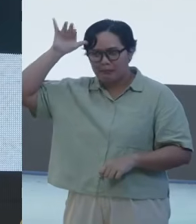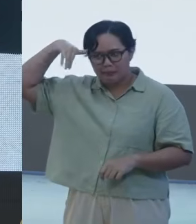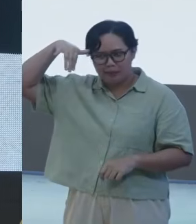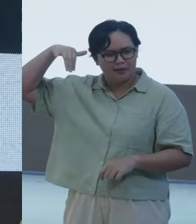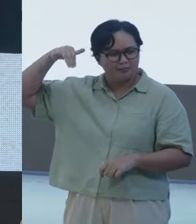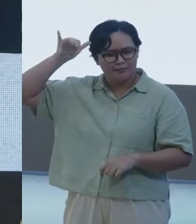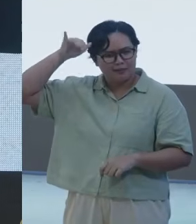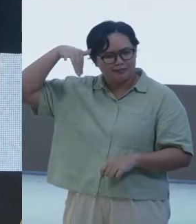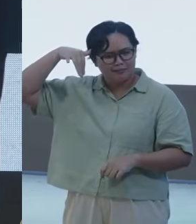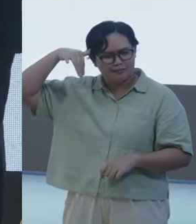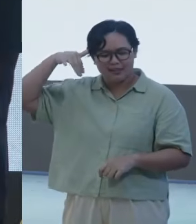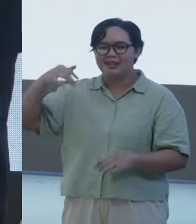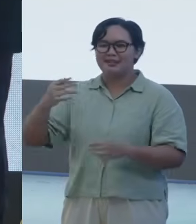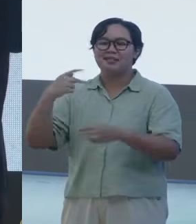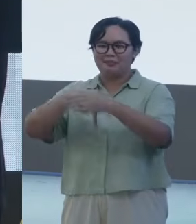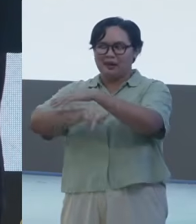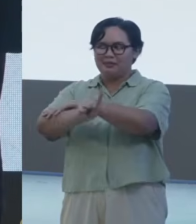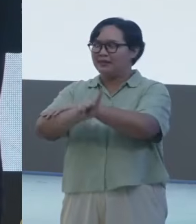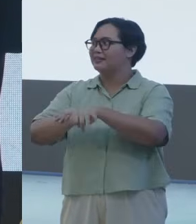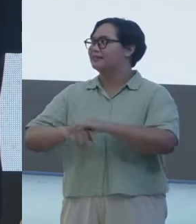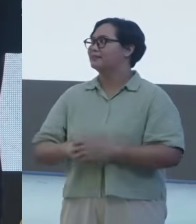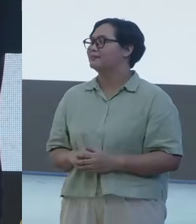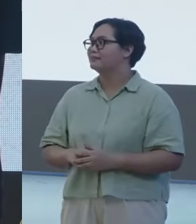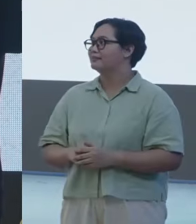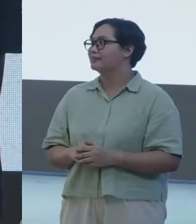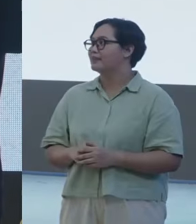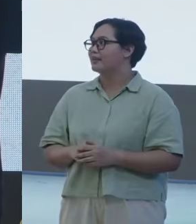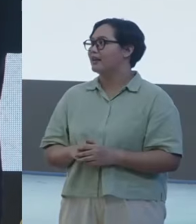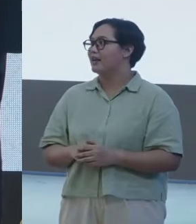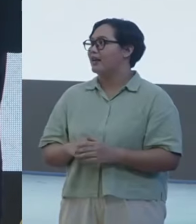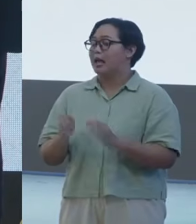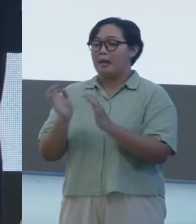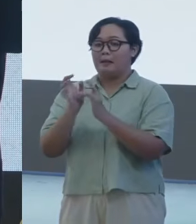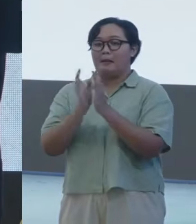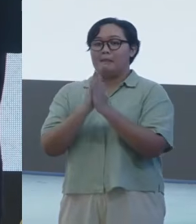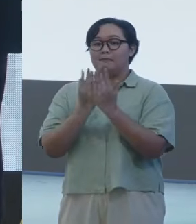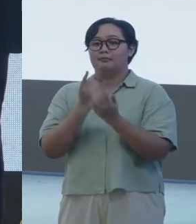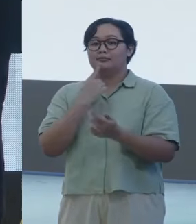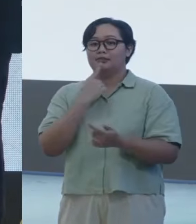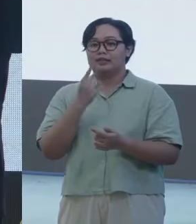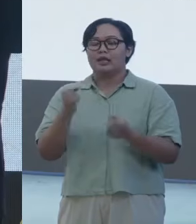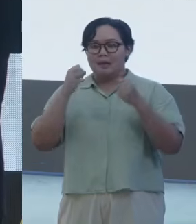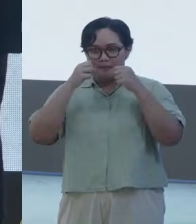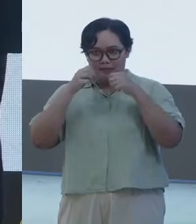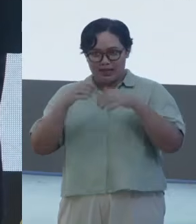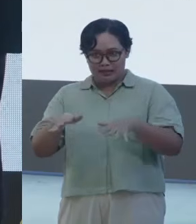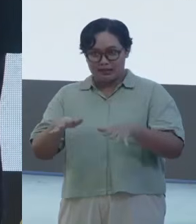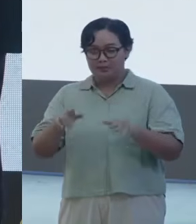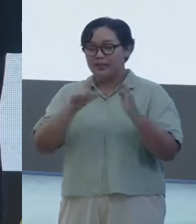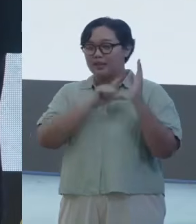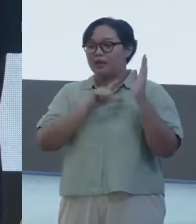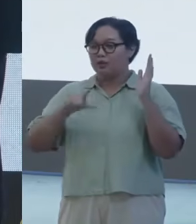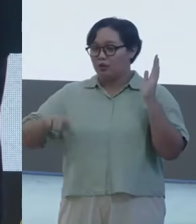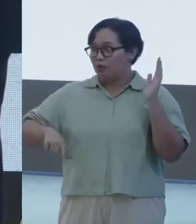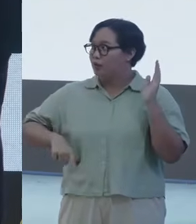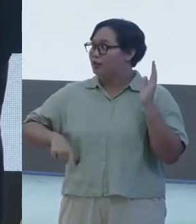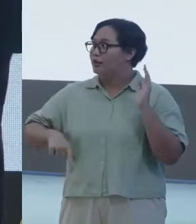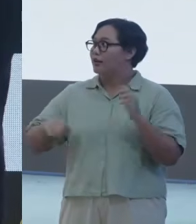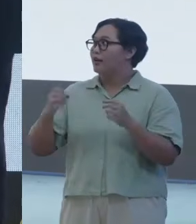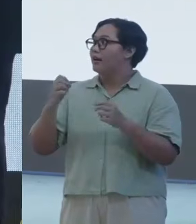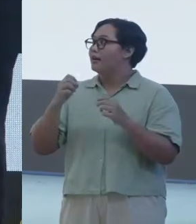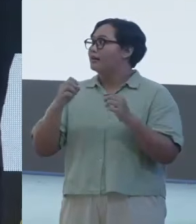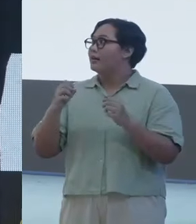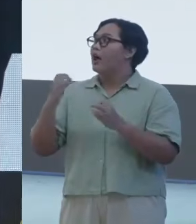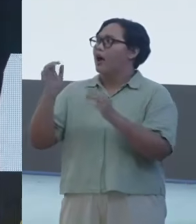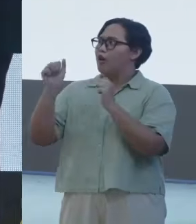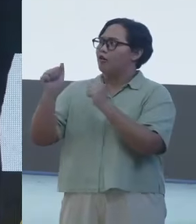1 Peter 1:3-5, Blessed be the God and Father of our Lord Jesus Christ. According to His great mercy, He has caused